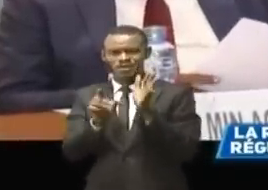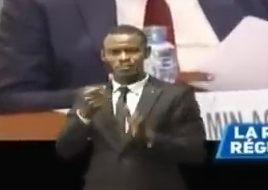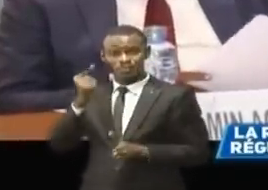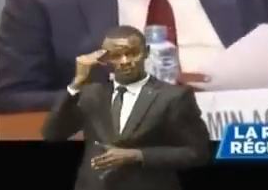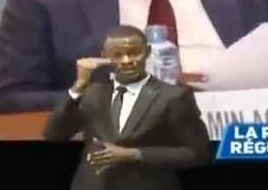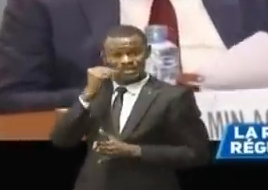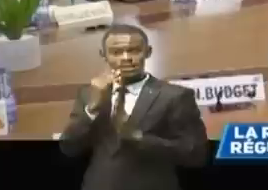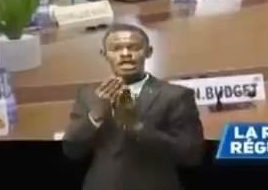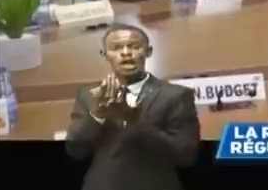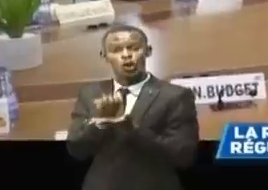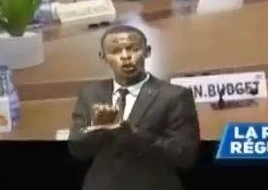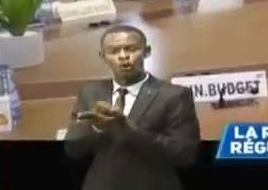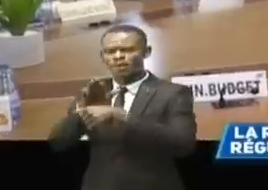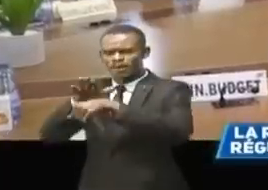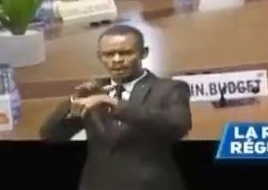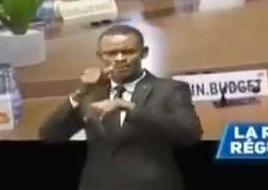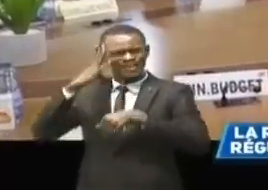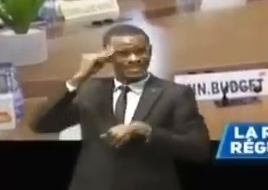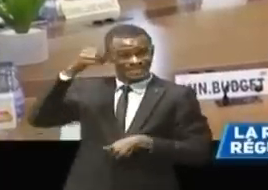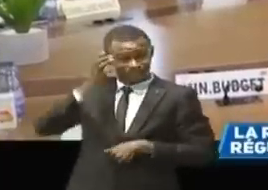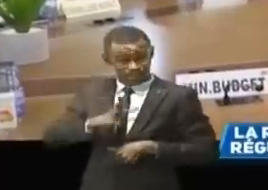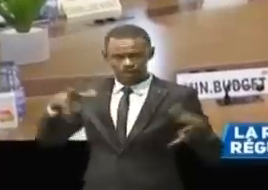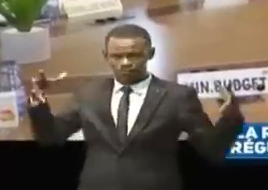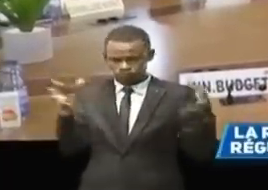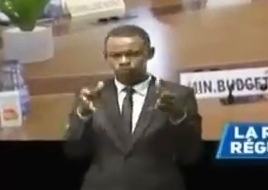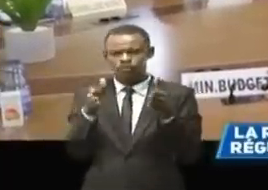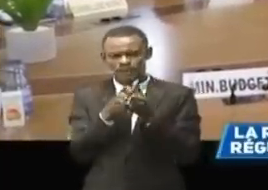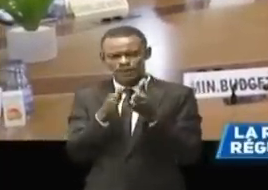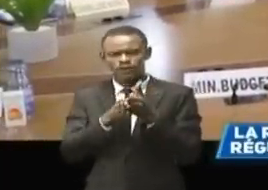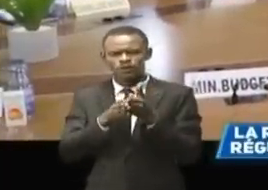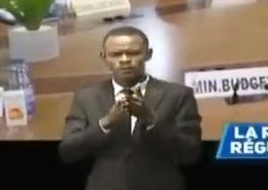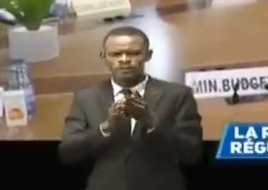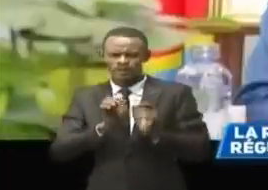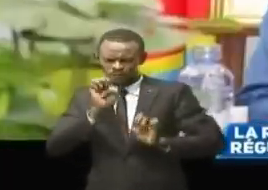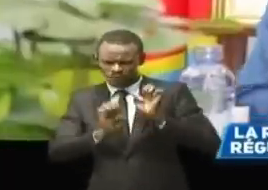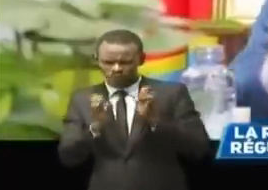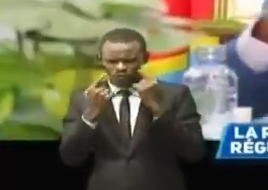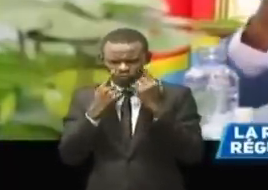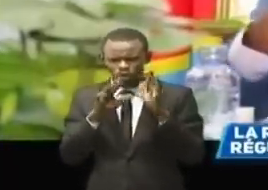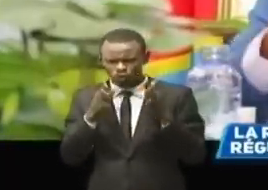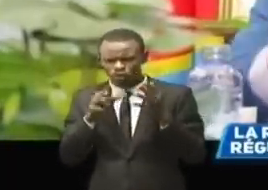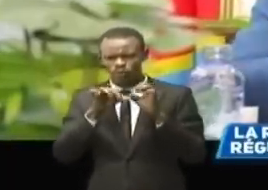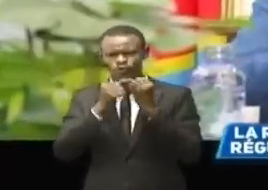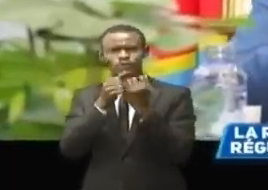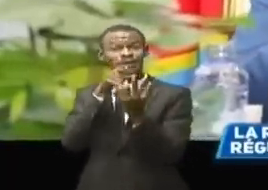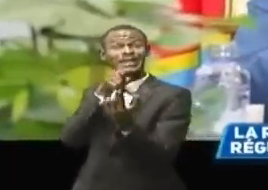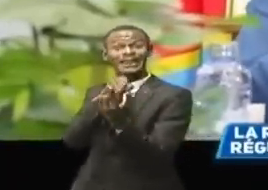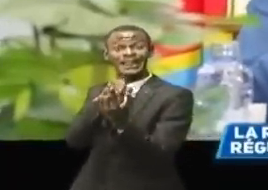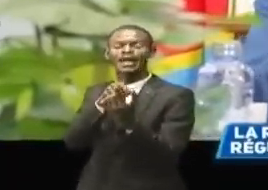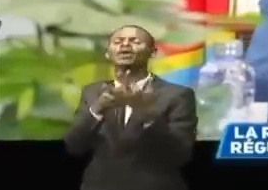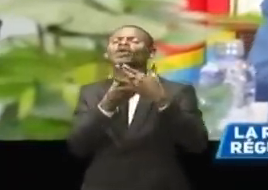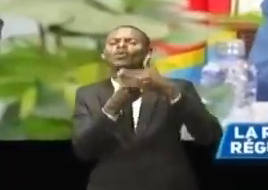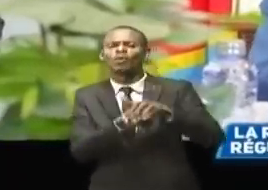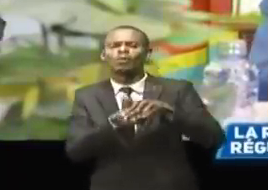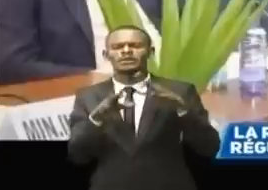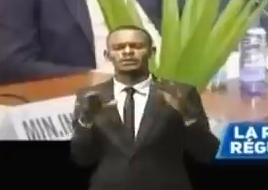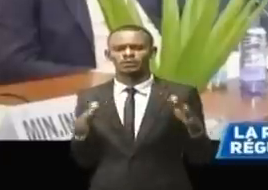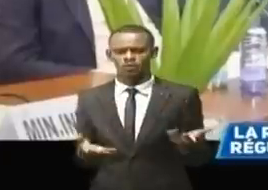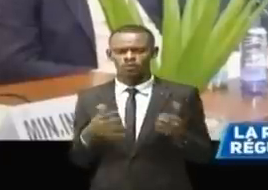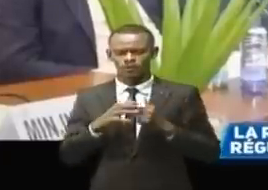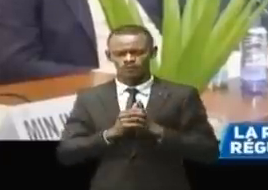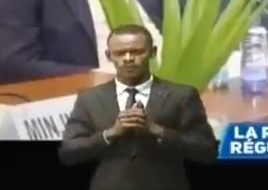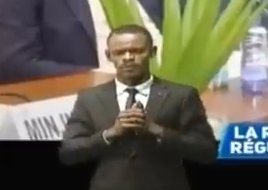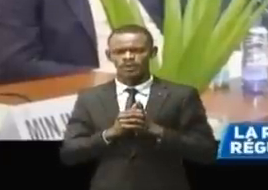pour évaluer ensemble les modalités de la mise en œuvre de cette structure publique. Ainsi, son rôle, à travers